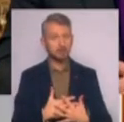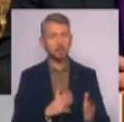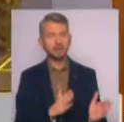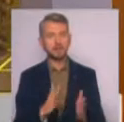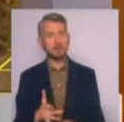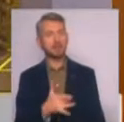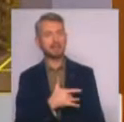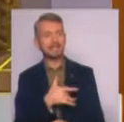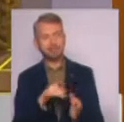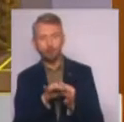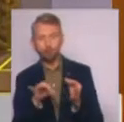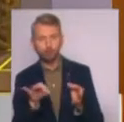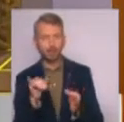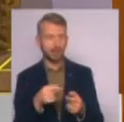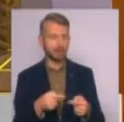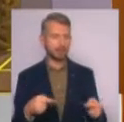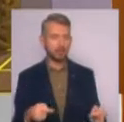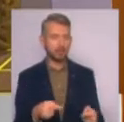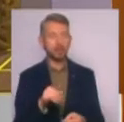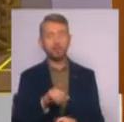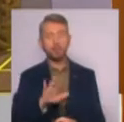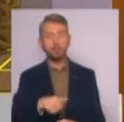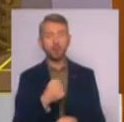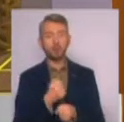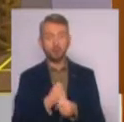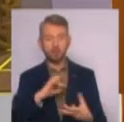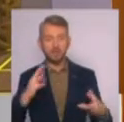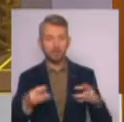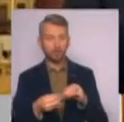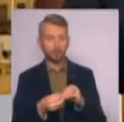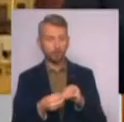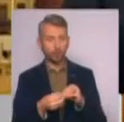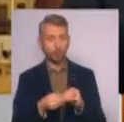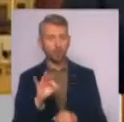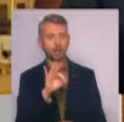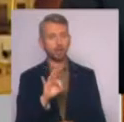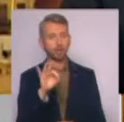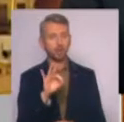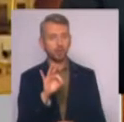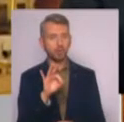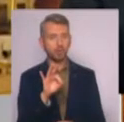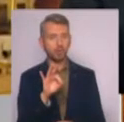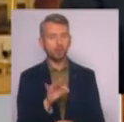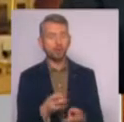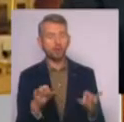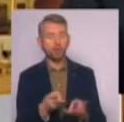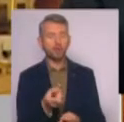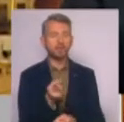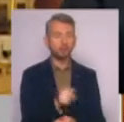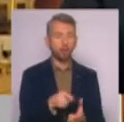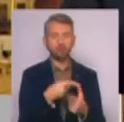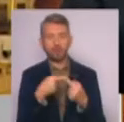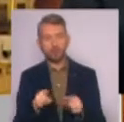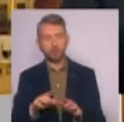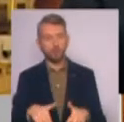система серцево-судинна і інші. І потім робиться висновок про доцільність того чи іншого